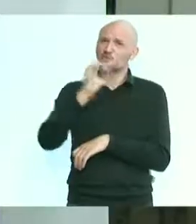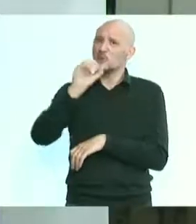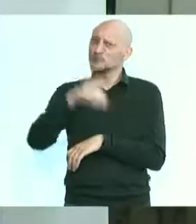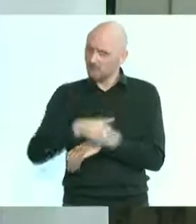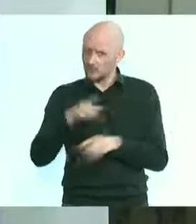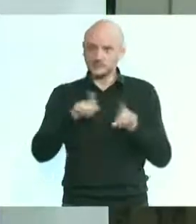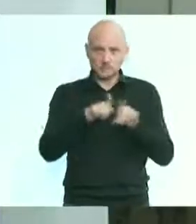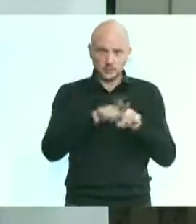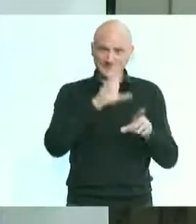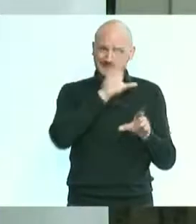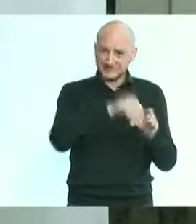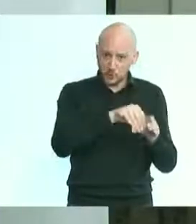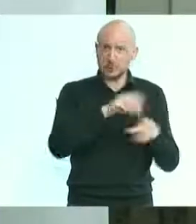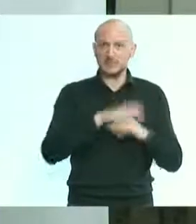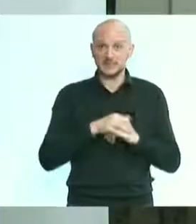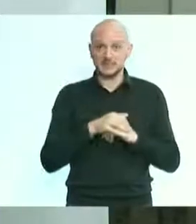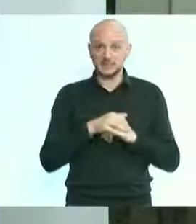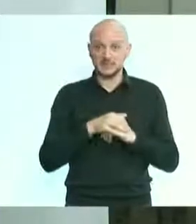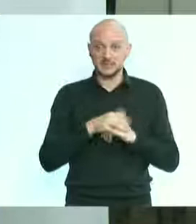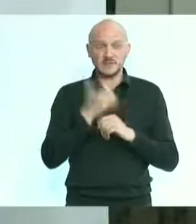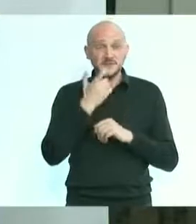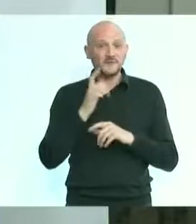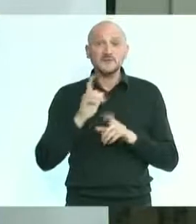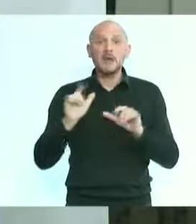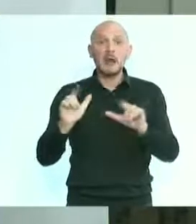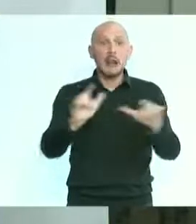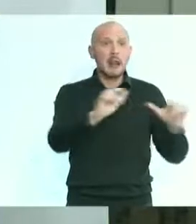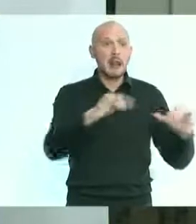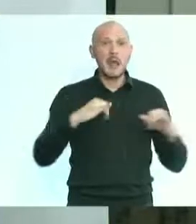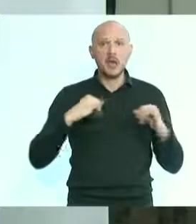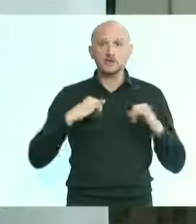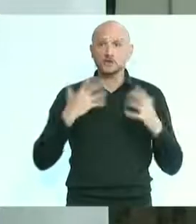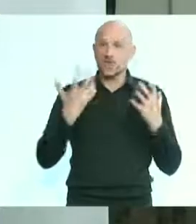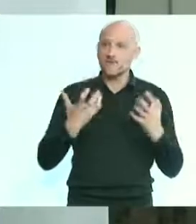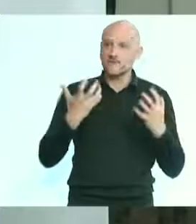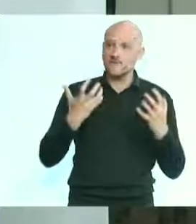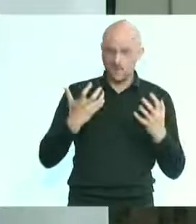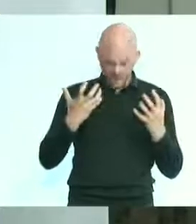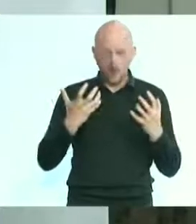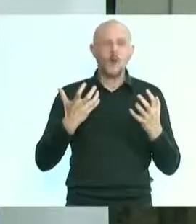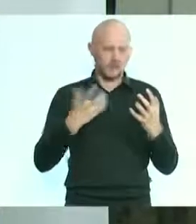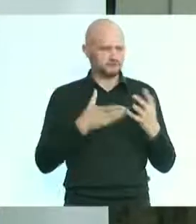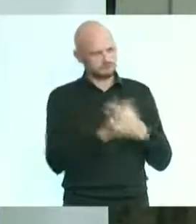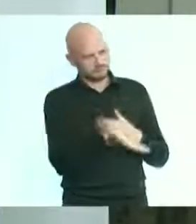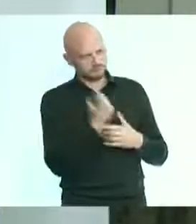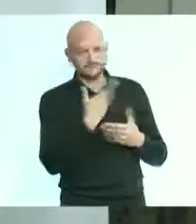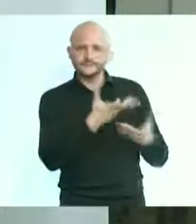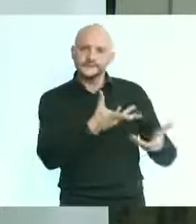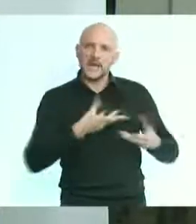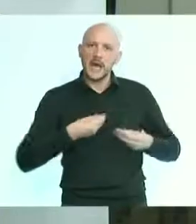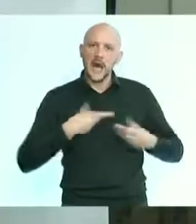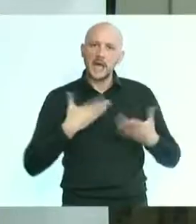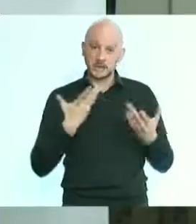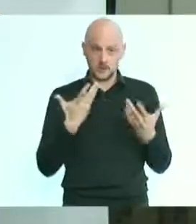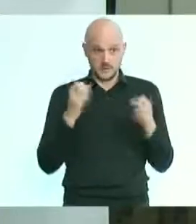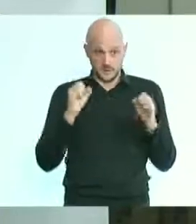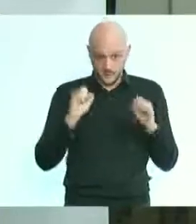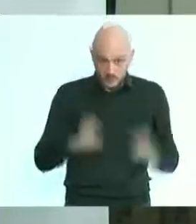où il y a cette volonté en même temps des jeunes de s'inscrire et en même temps des collectivités de prendre vraiment en